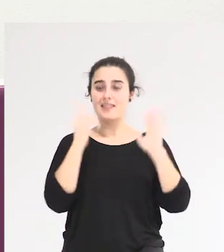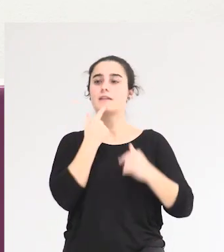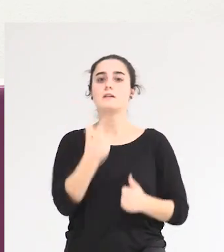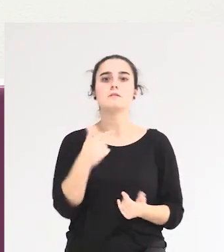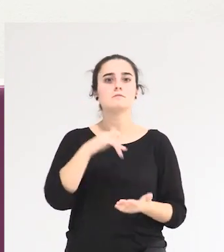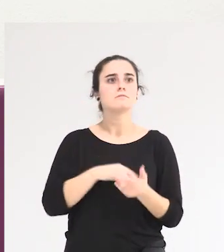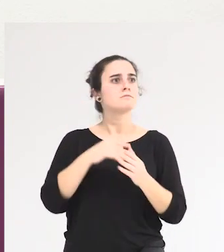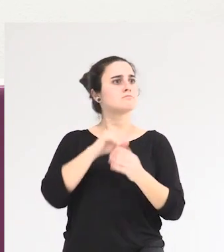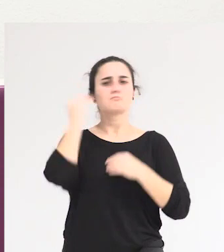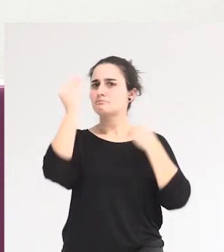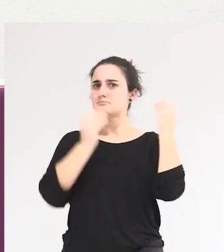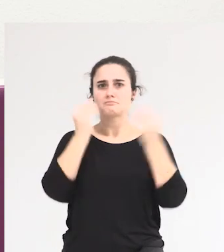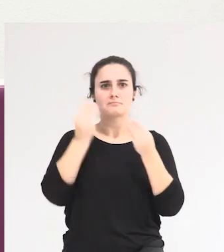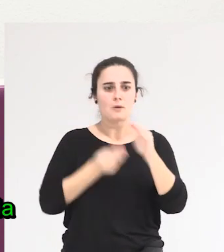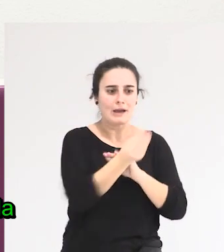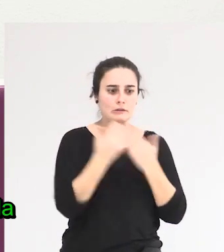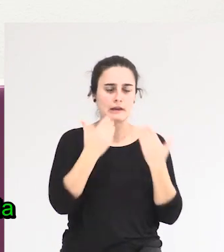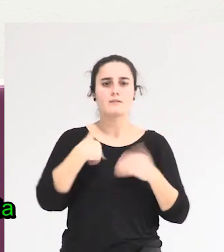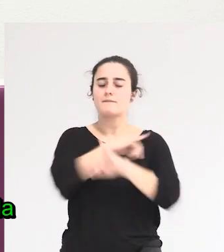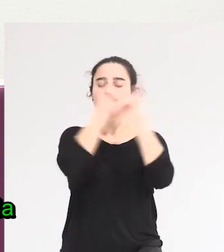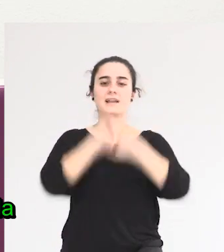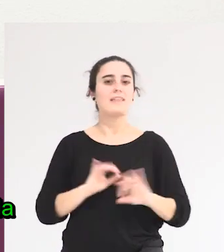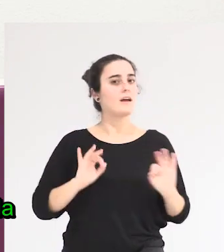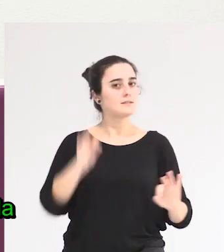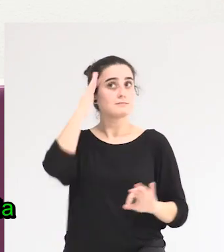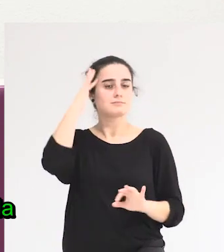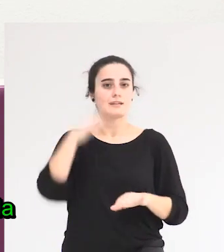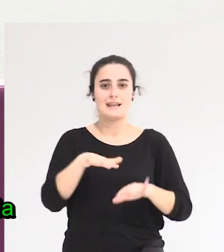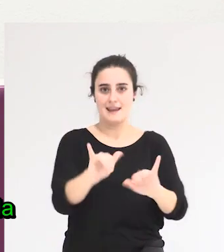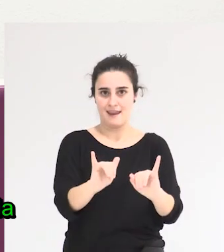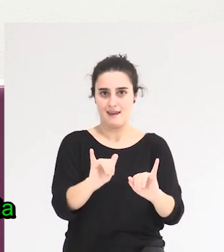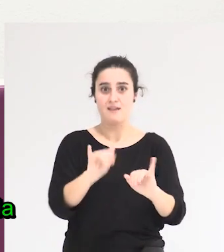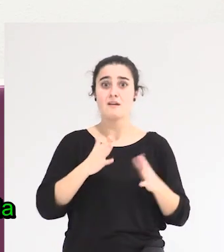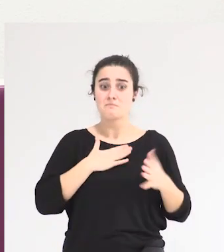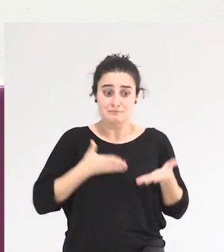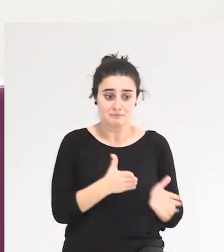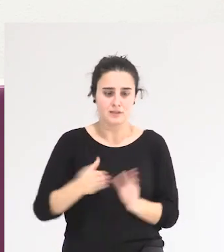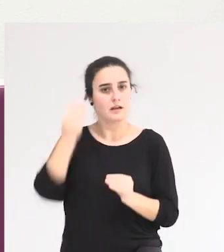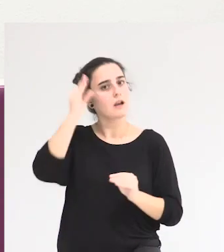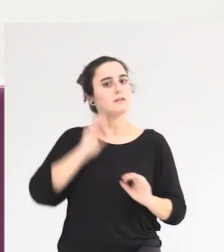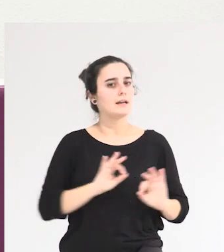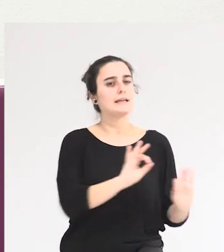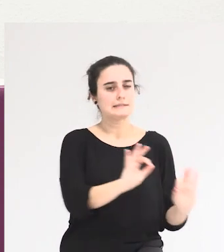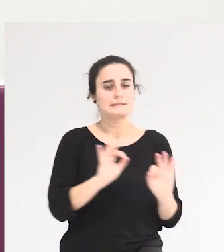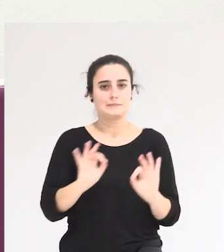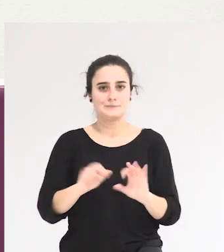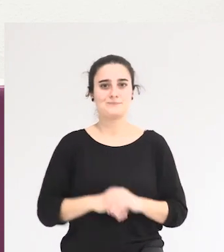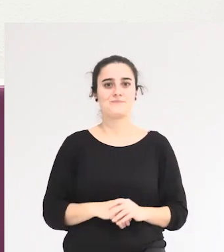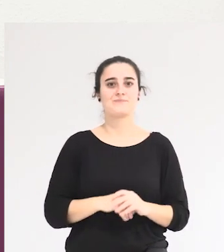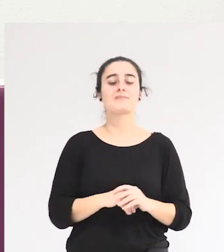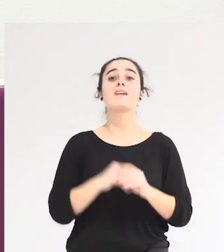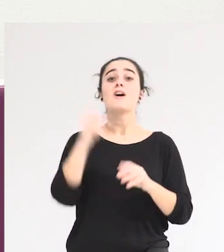horren postasun handiak ekar zitzaketenik. Egia esan da, nireak zerbait berezia direla uste dut. Ekainaren